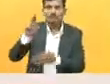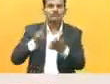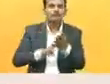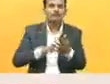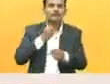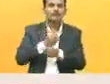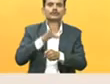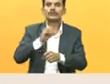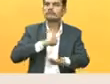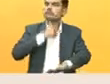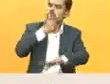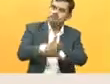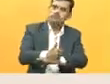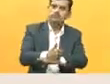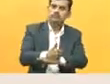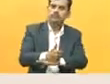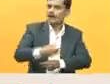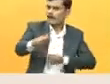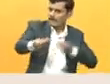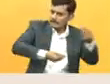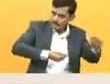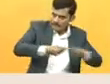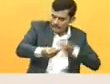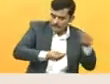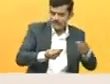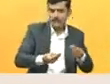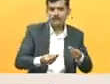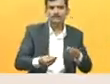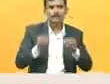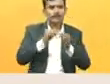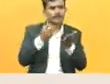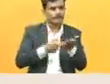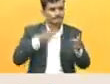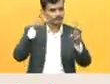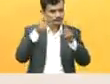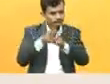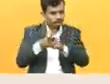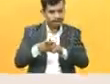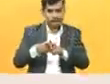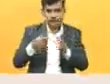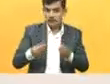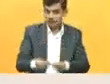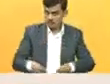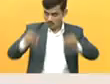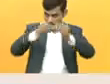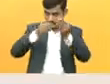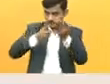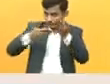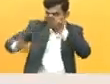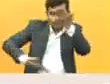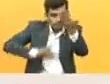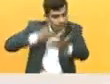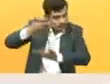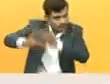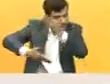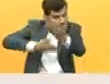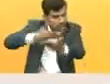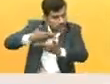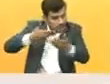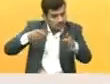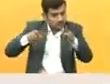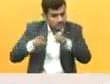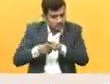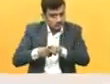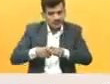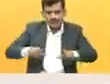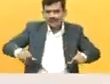रहे हैं। उन्हें मार्केटिंग और ब्रांडिंग की स्पेशल ट्रेनिंग भी दी जा रही है। ये हमारे